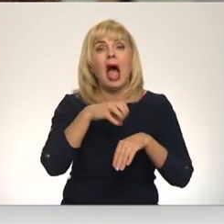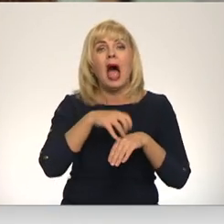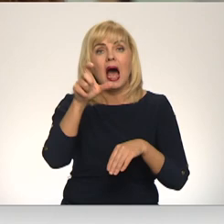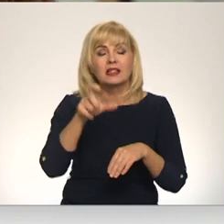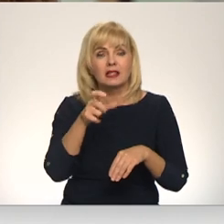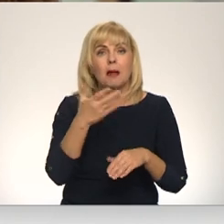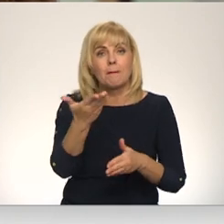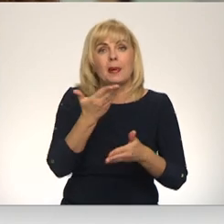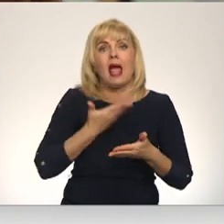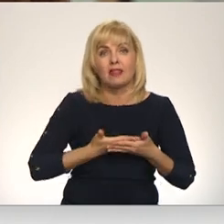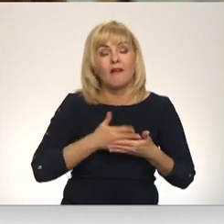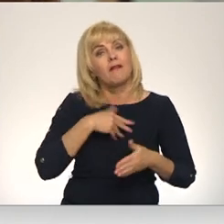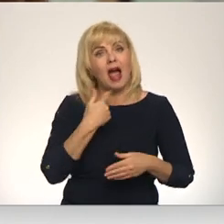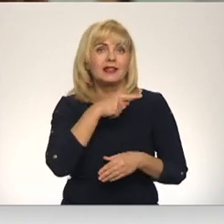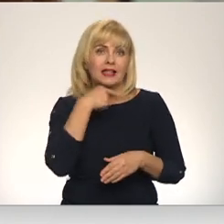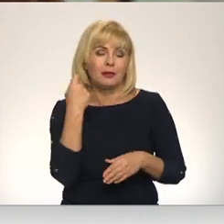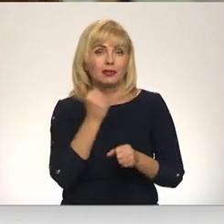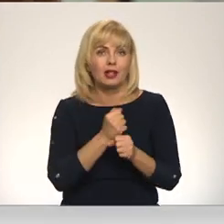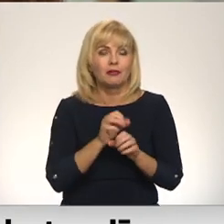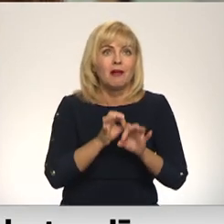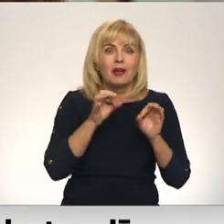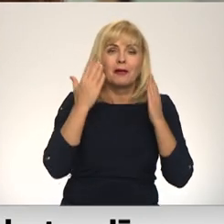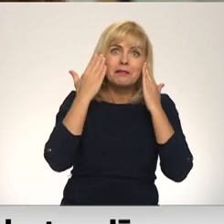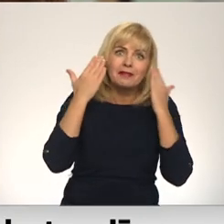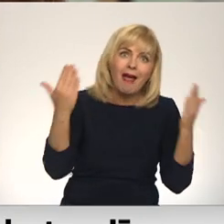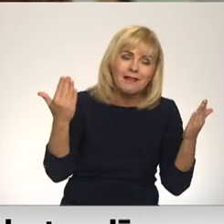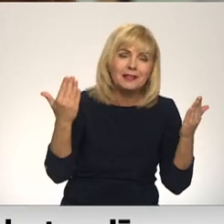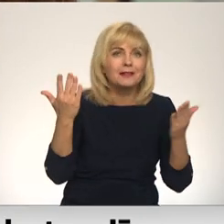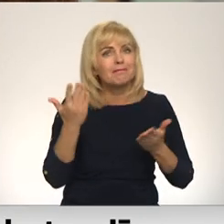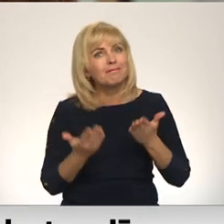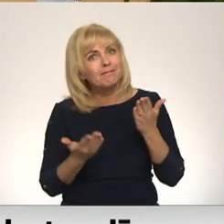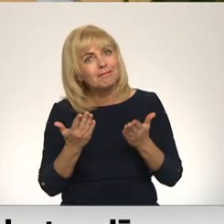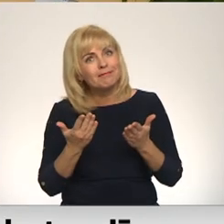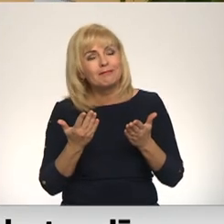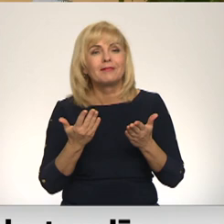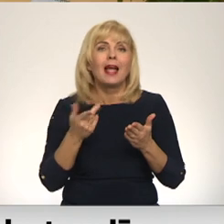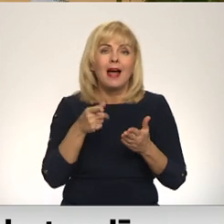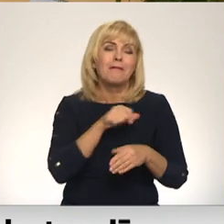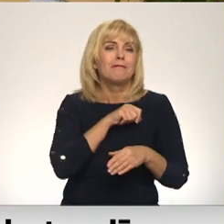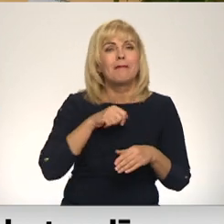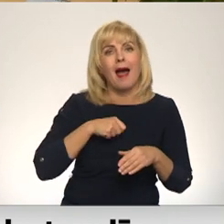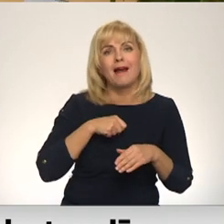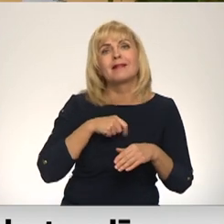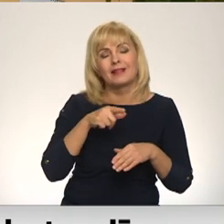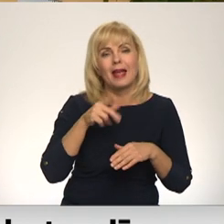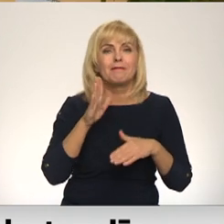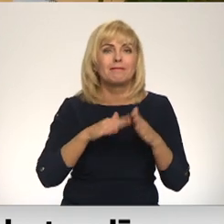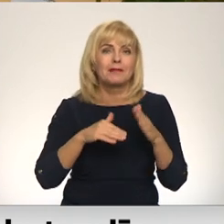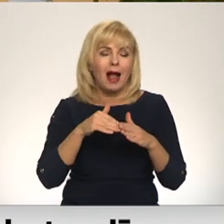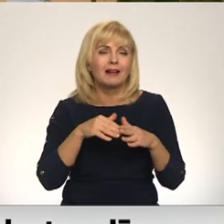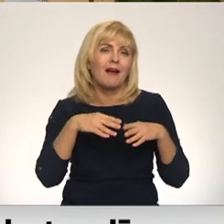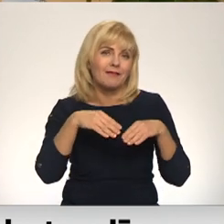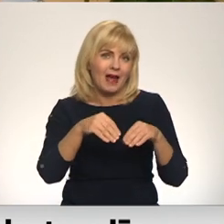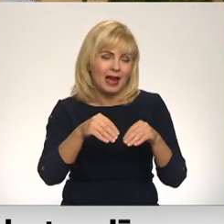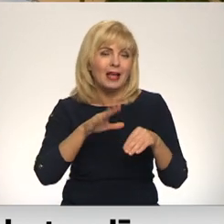vai es tā kā gribētu. Sākumā nezināju, man tās domas dalījās tik ļoti, jo... Pati savu praksi Elīna Kapteine varēs